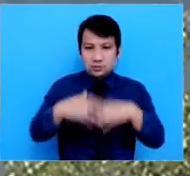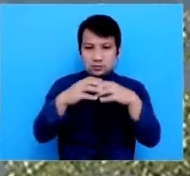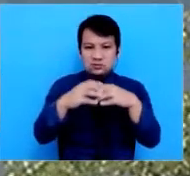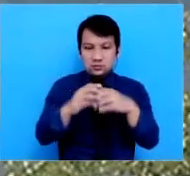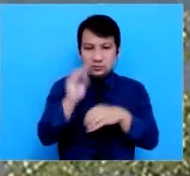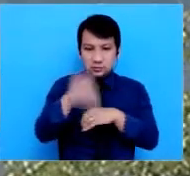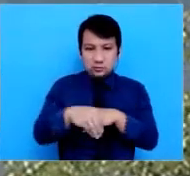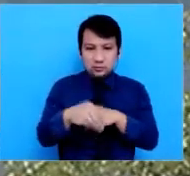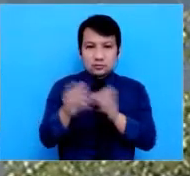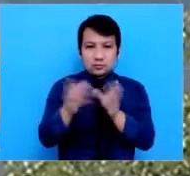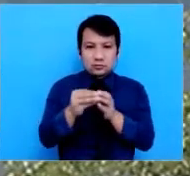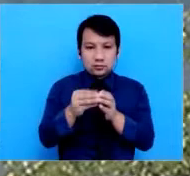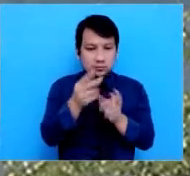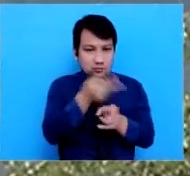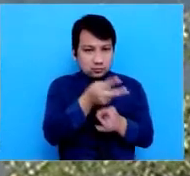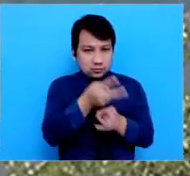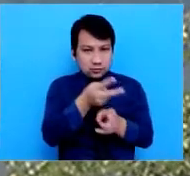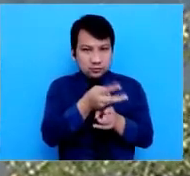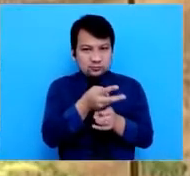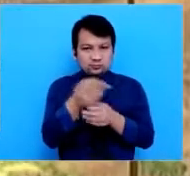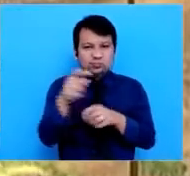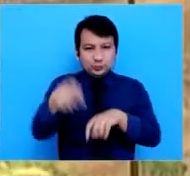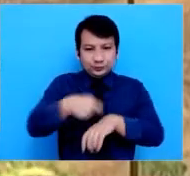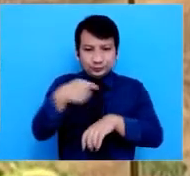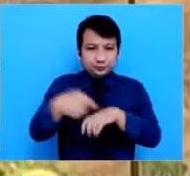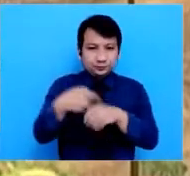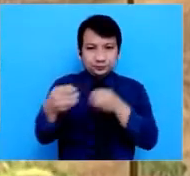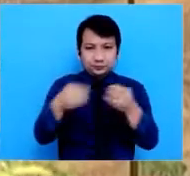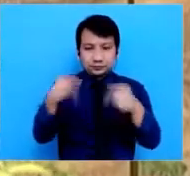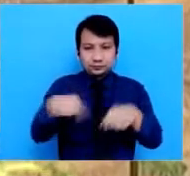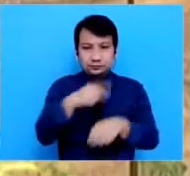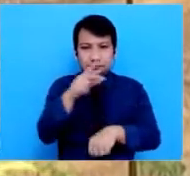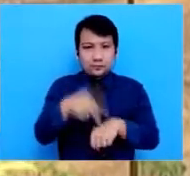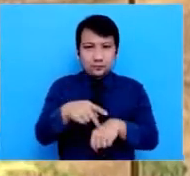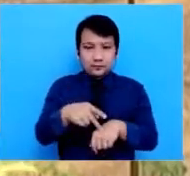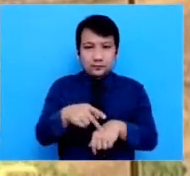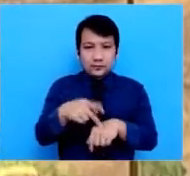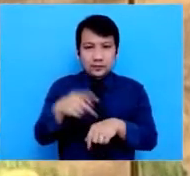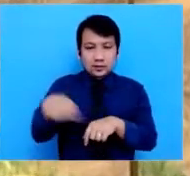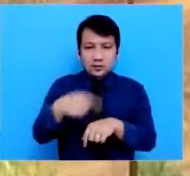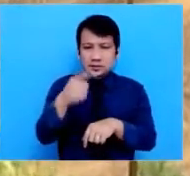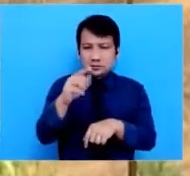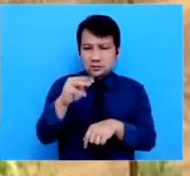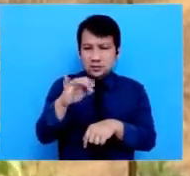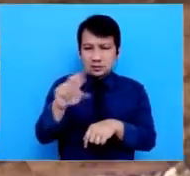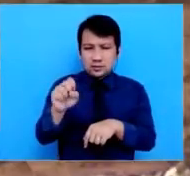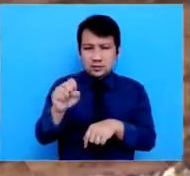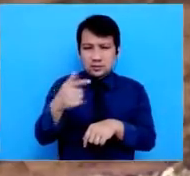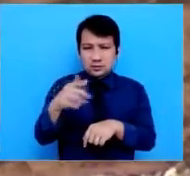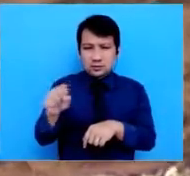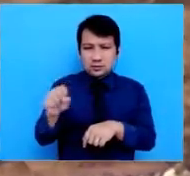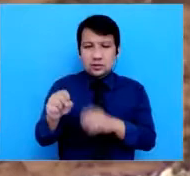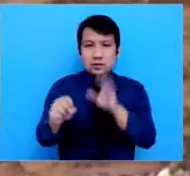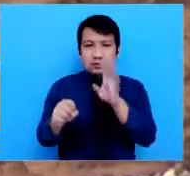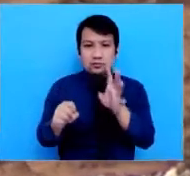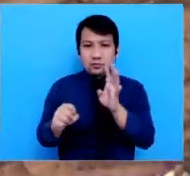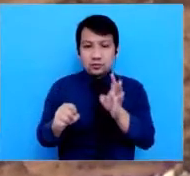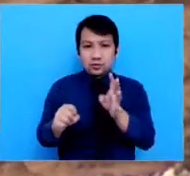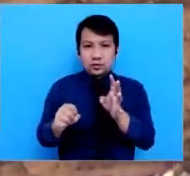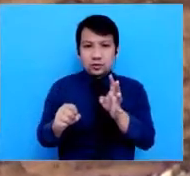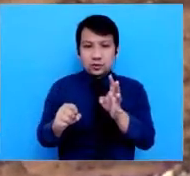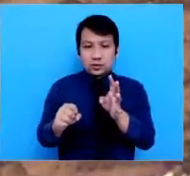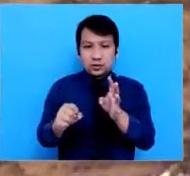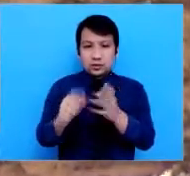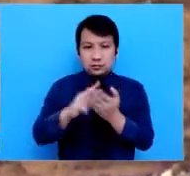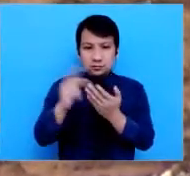committee para bantayan ang mining operation sa bansa. Ayon sa Mines and Geosciences Bureau, nasa 4 na malalaking mining project ang